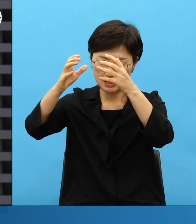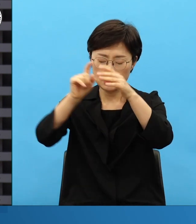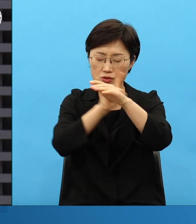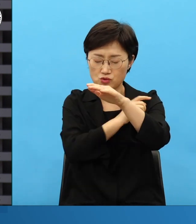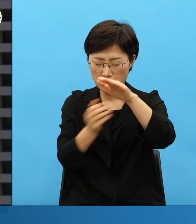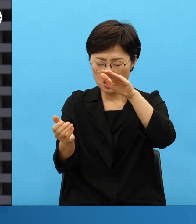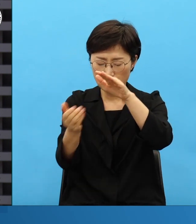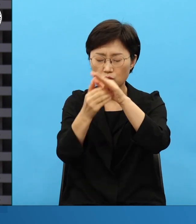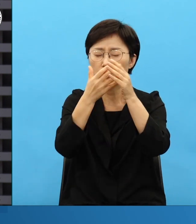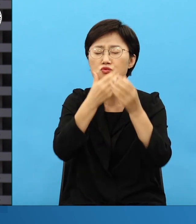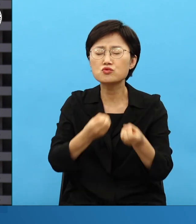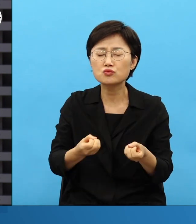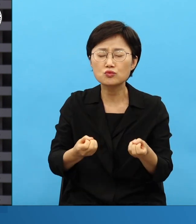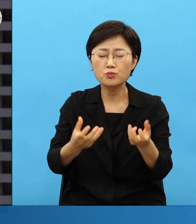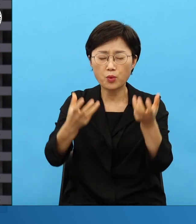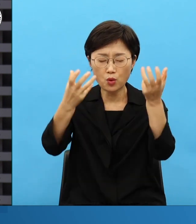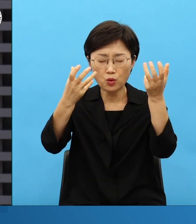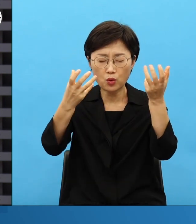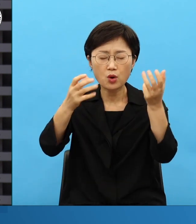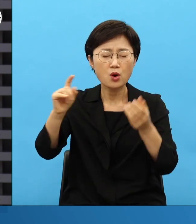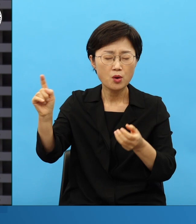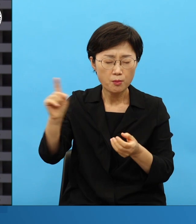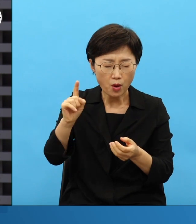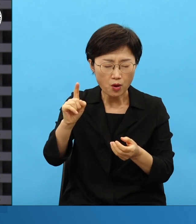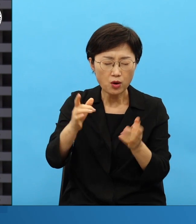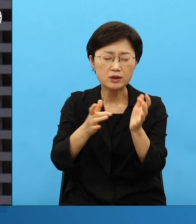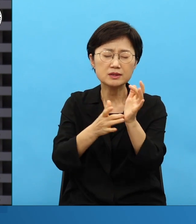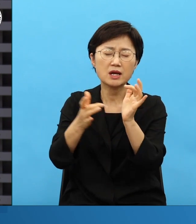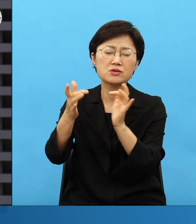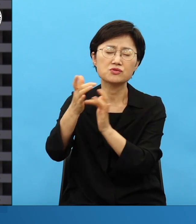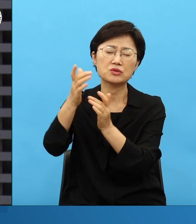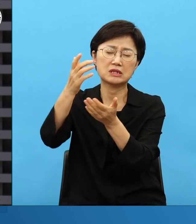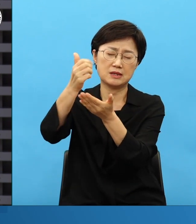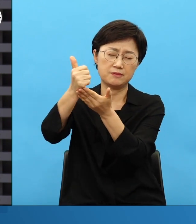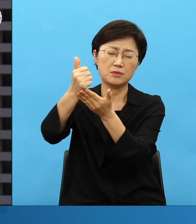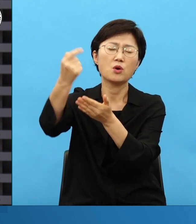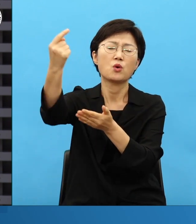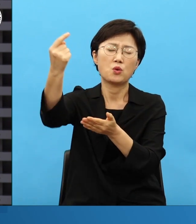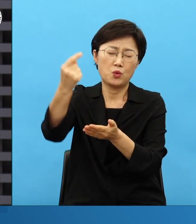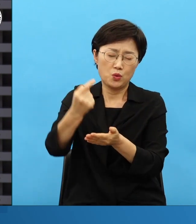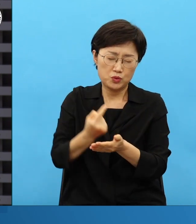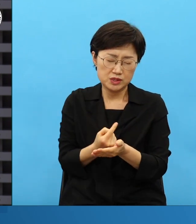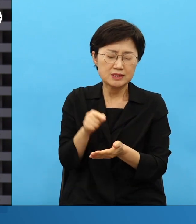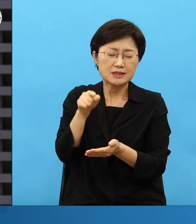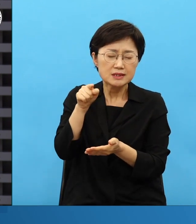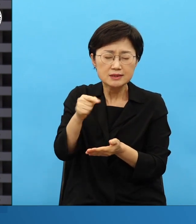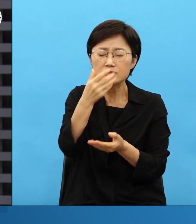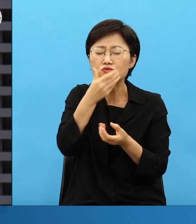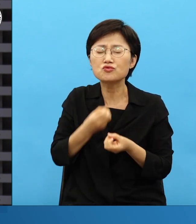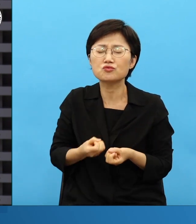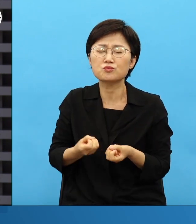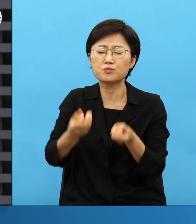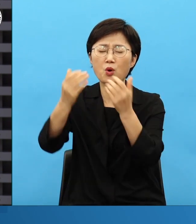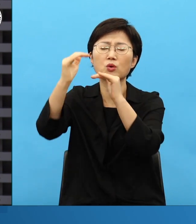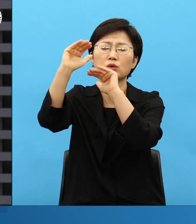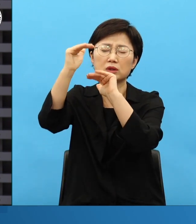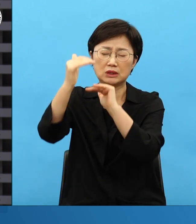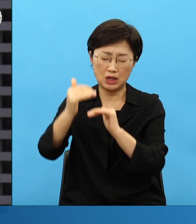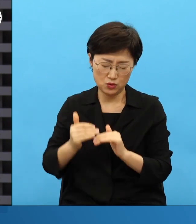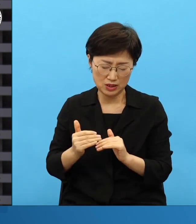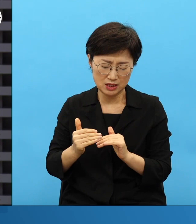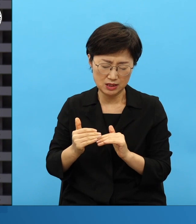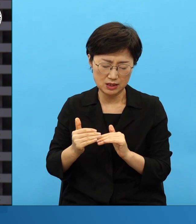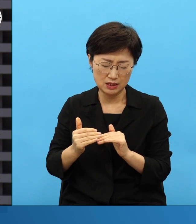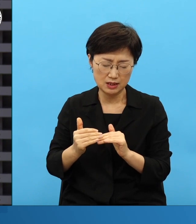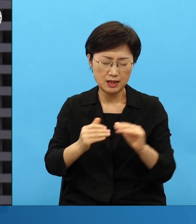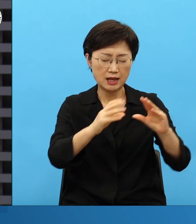축복된 참 성탄의 내용과 의미가 237 나라 땅끝까지 증거되어지는 성탄 감사